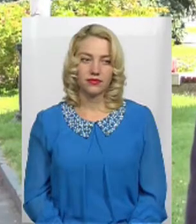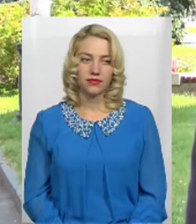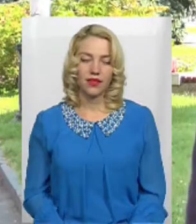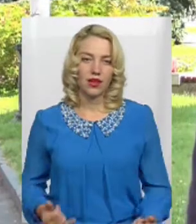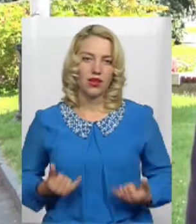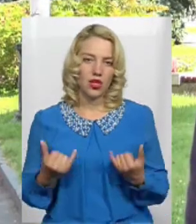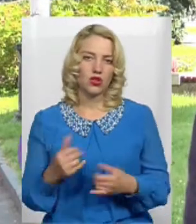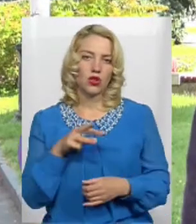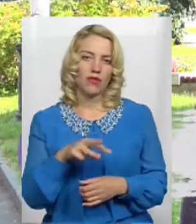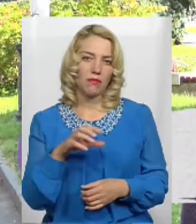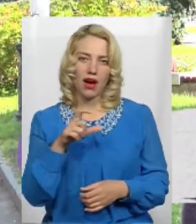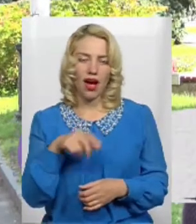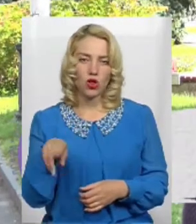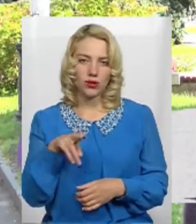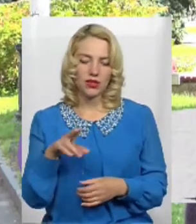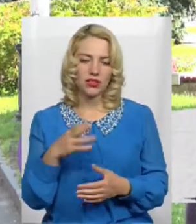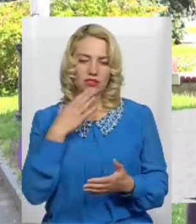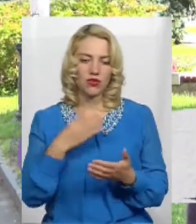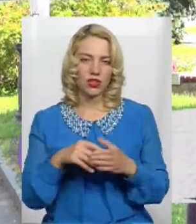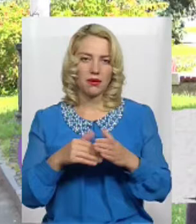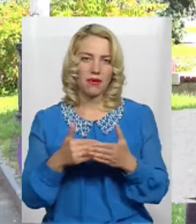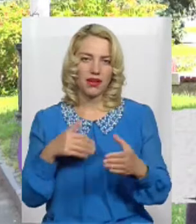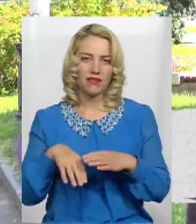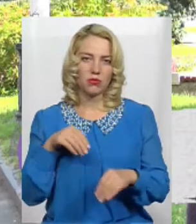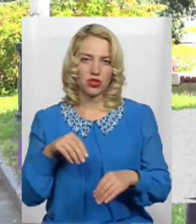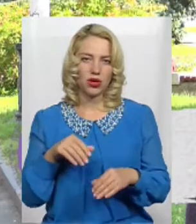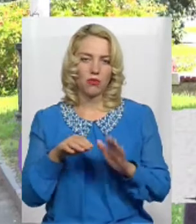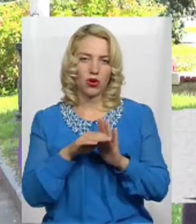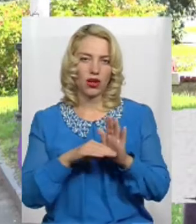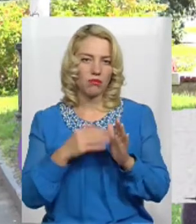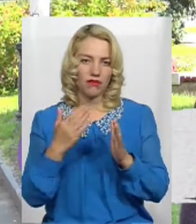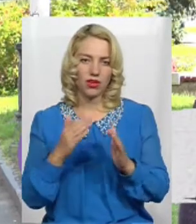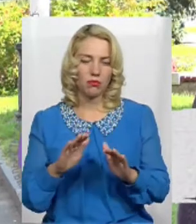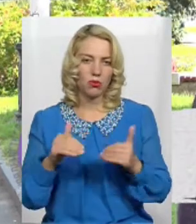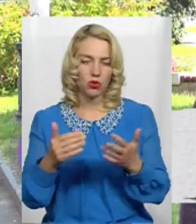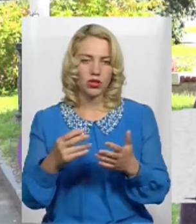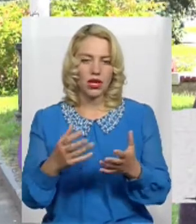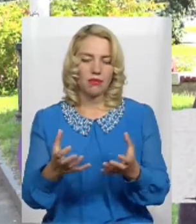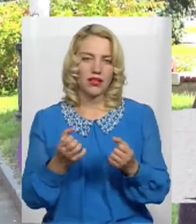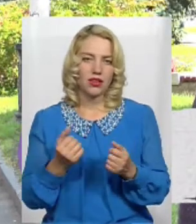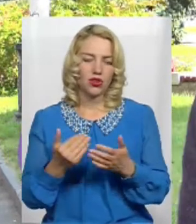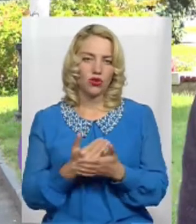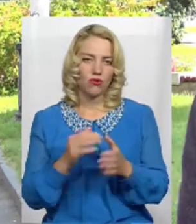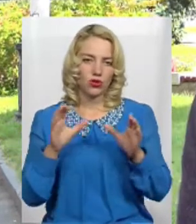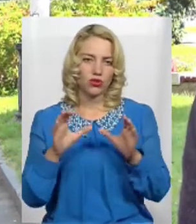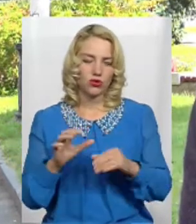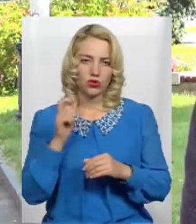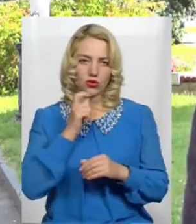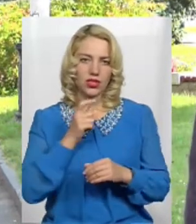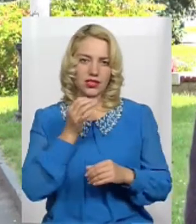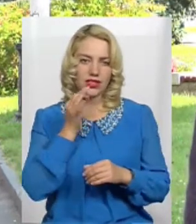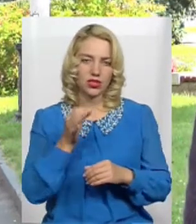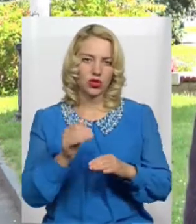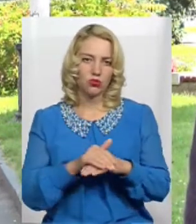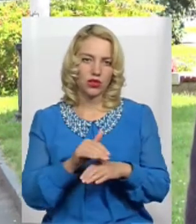Шановний Михайле Дмитровичу, в своїй передвиборчій програмі ви пропонуєте прийняти нову Конституцію України. Скажіть, будь ласка, які